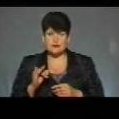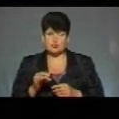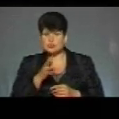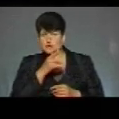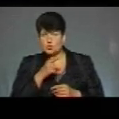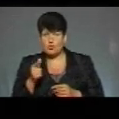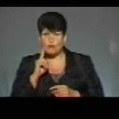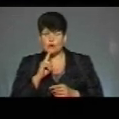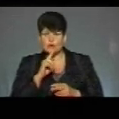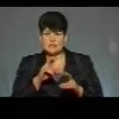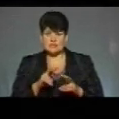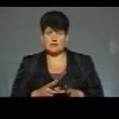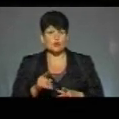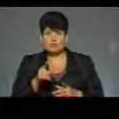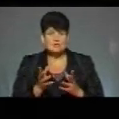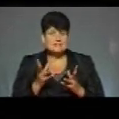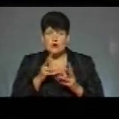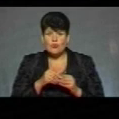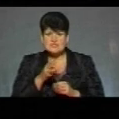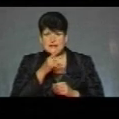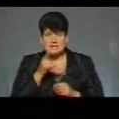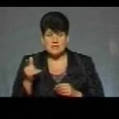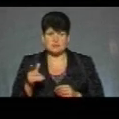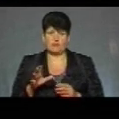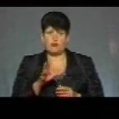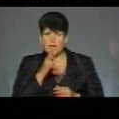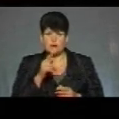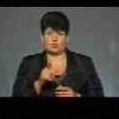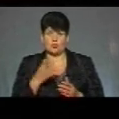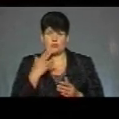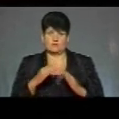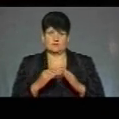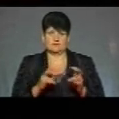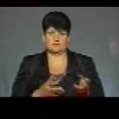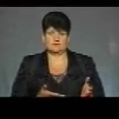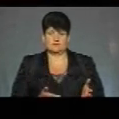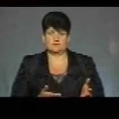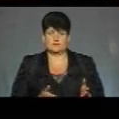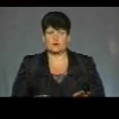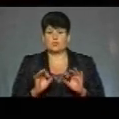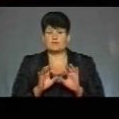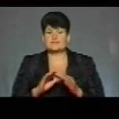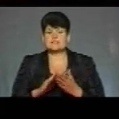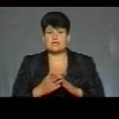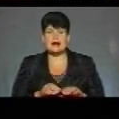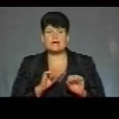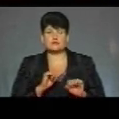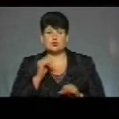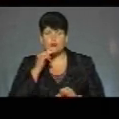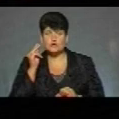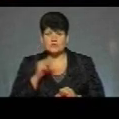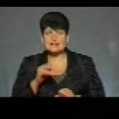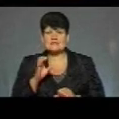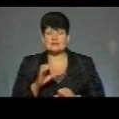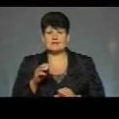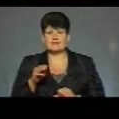поки розглядається кримінальне провадження, йому не зараховується у період відбування покарання. Прокоментував ситуацію і адвокат обвинуваченого